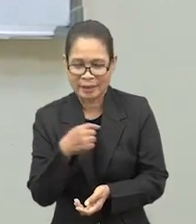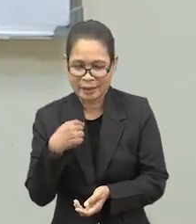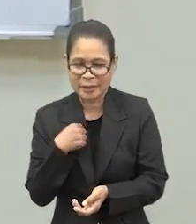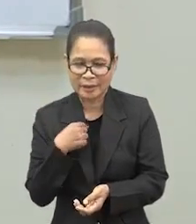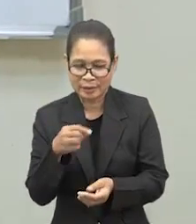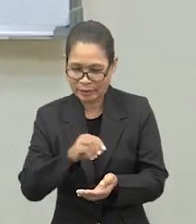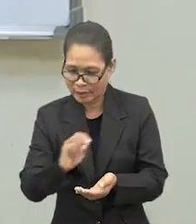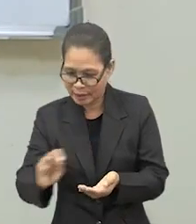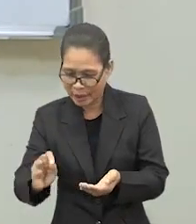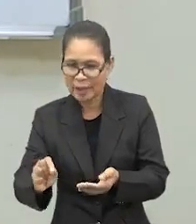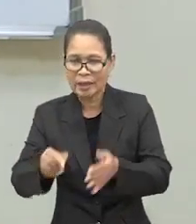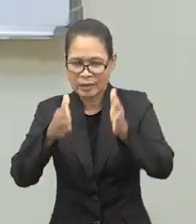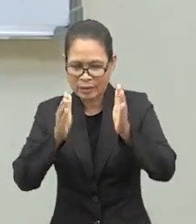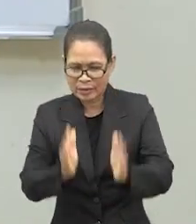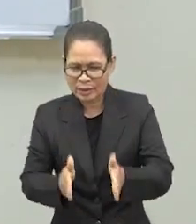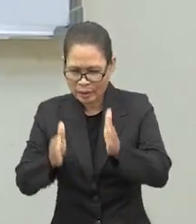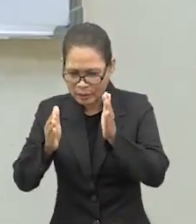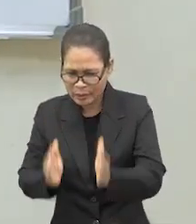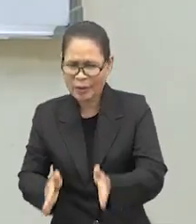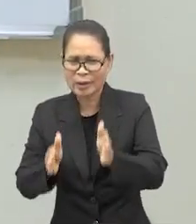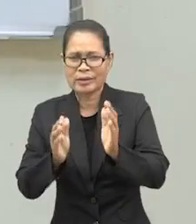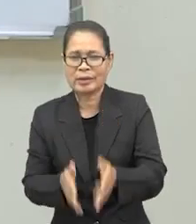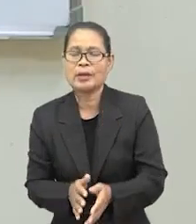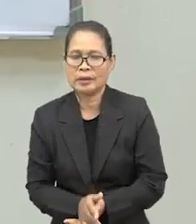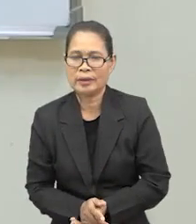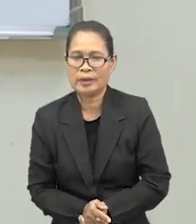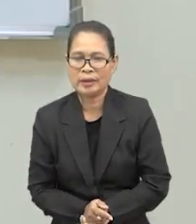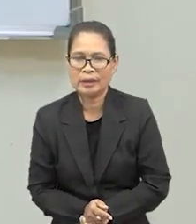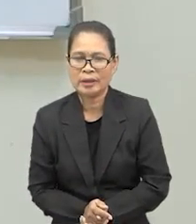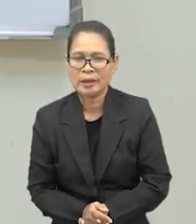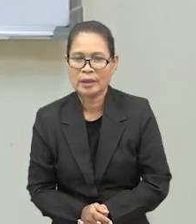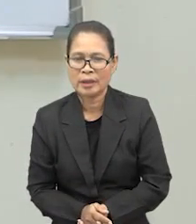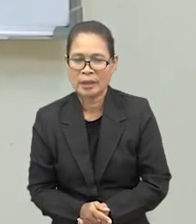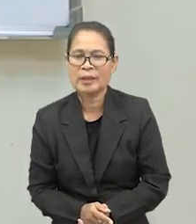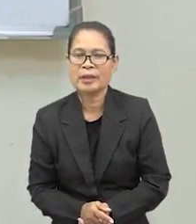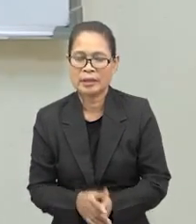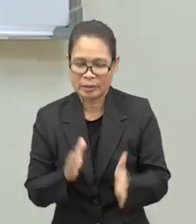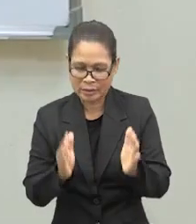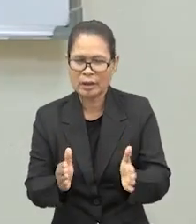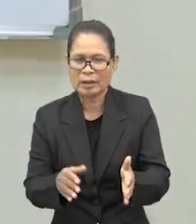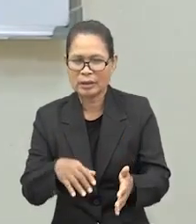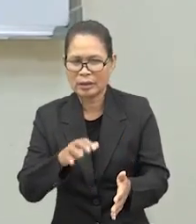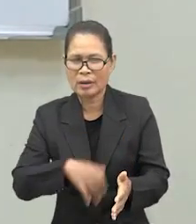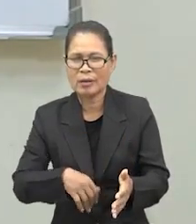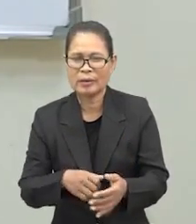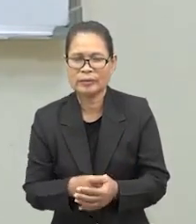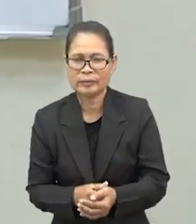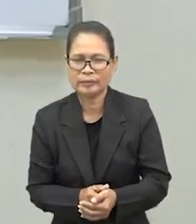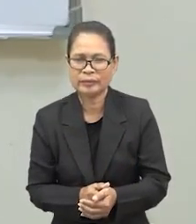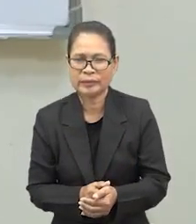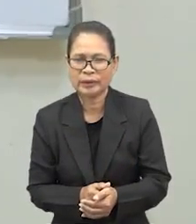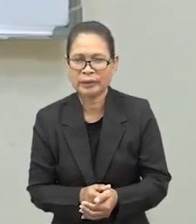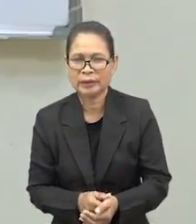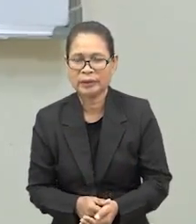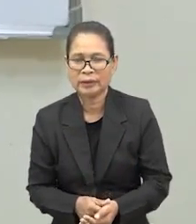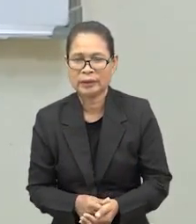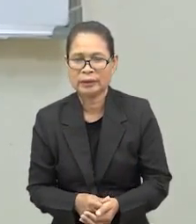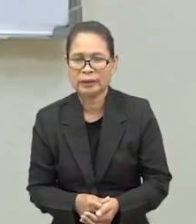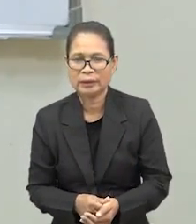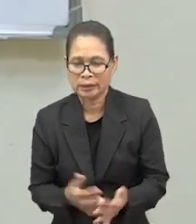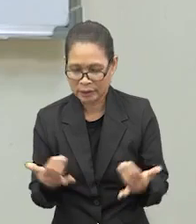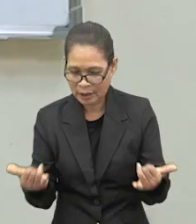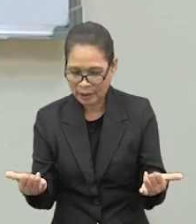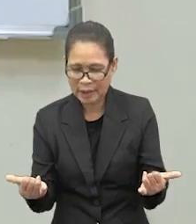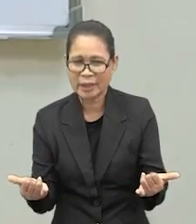nữ sò mà như thế ní co nữ sò chanh máu đỏ à ní nữ sò đây chanh máu